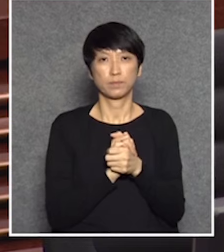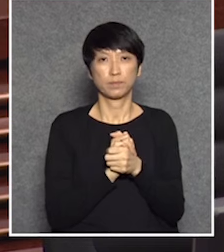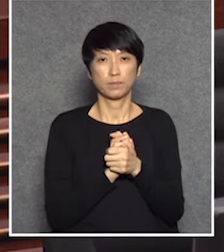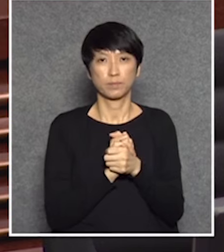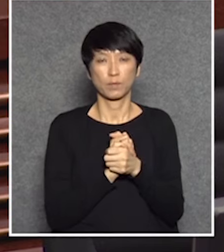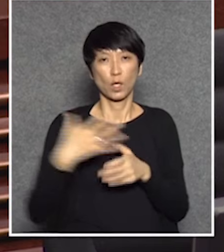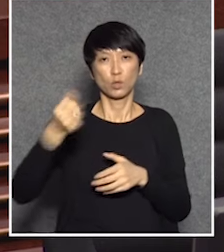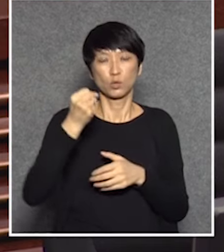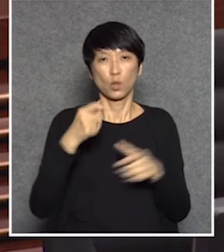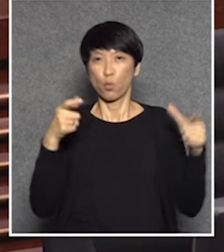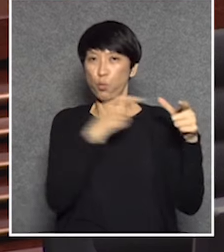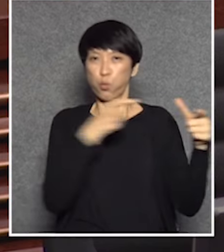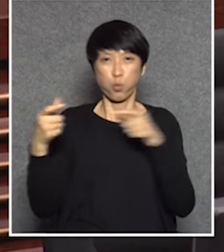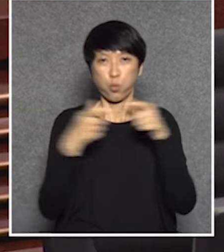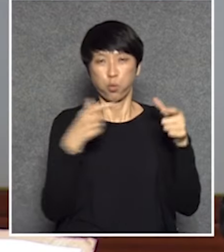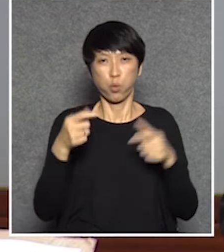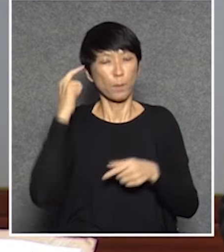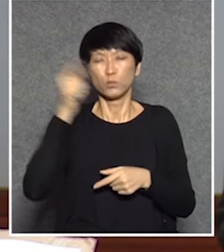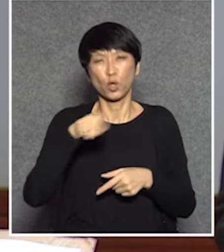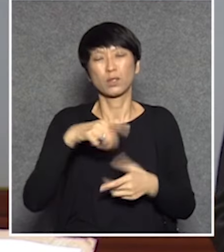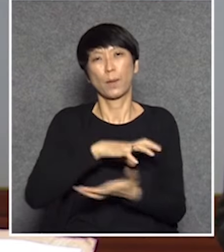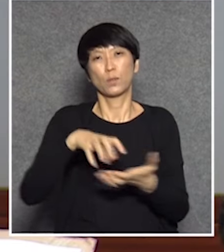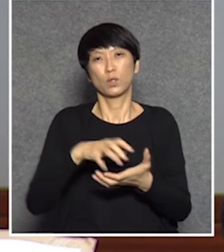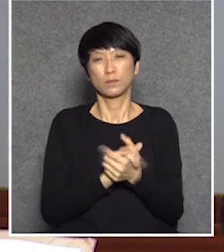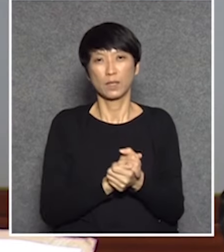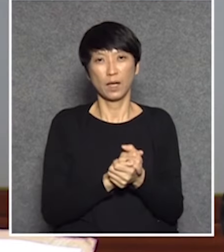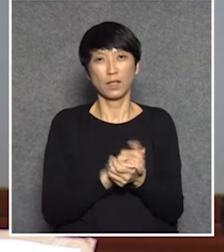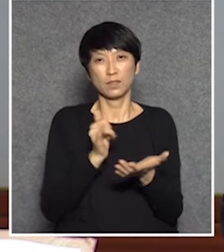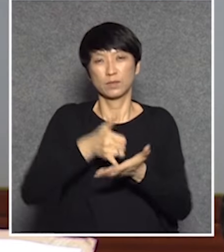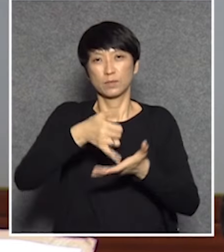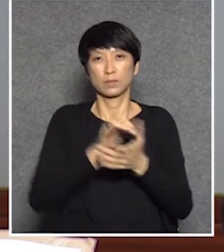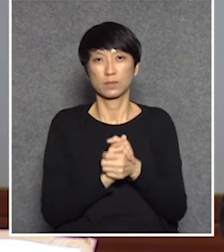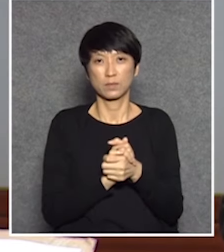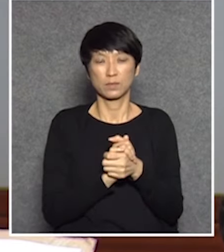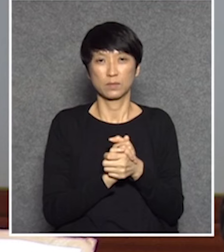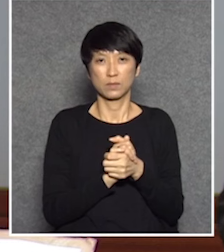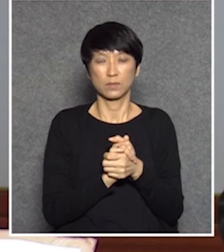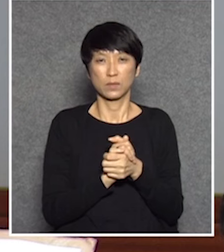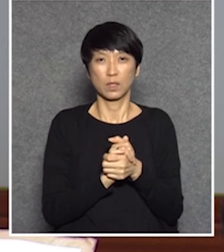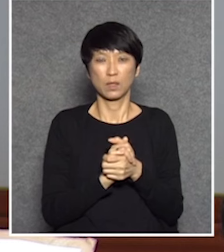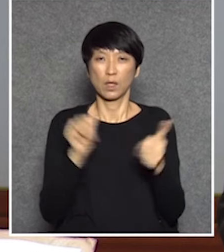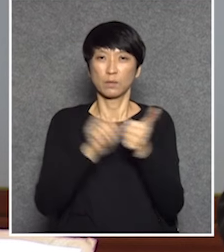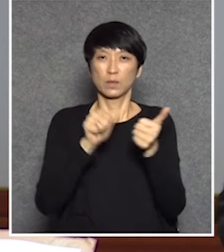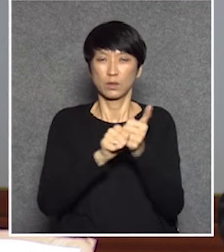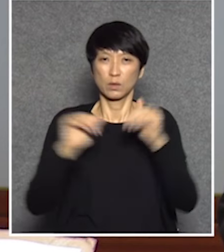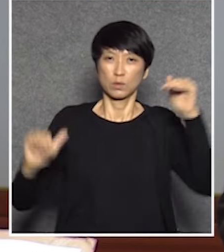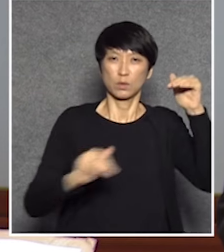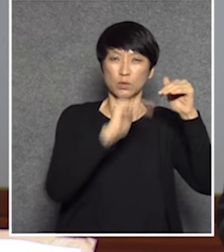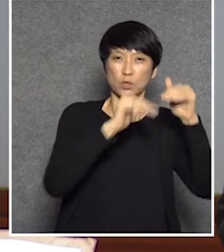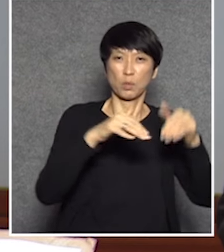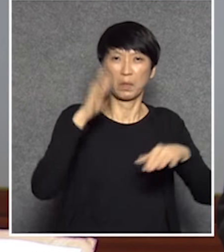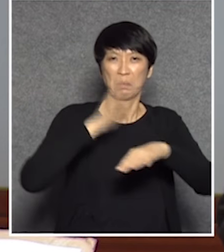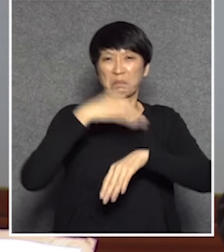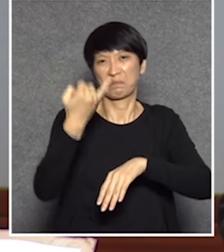主席係生日，都唔想搞到咁樣。你起身做乜嘢啫？你個助理水平咁差，抄文匯大公係